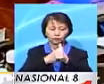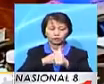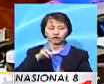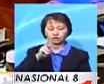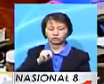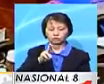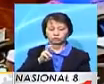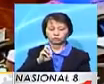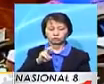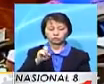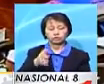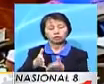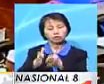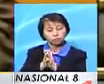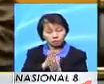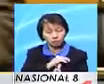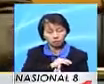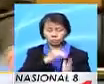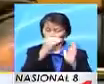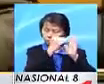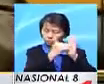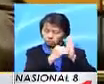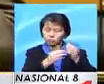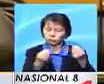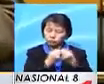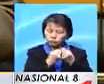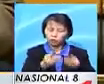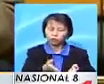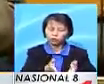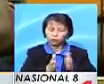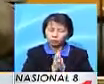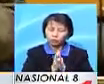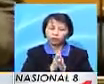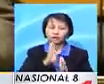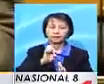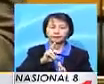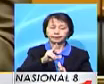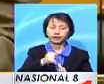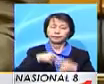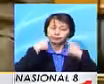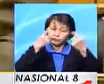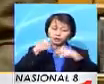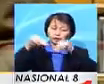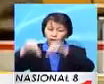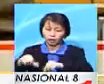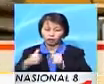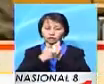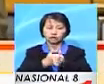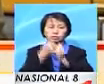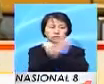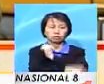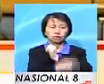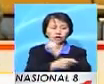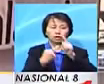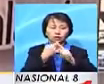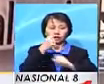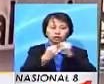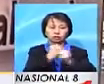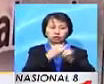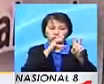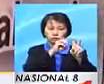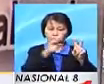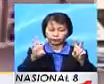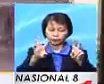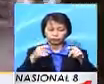Nurul Izzah meminta Menteri menyenaraikan jumlah permohonan BRIM yang berjaya dan gagal mengikut negeri dari tahun 2014